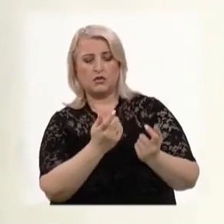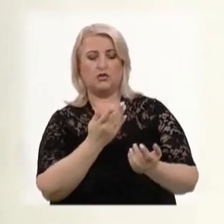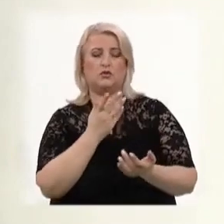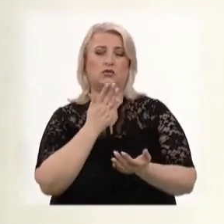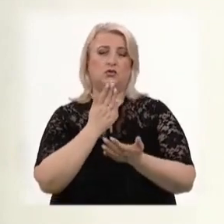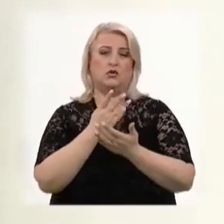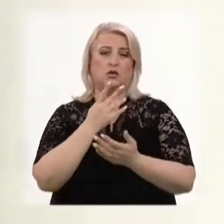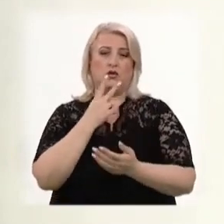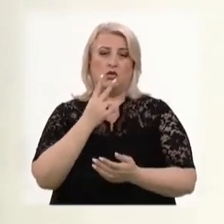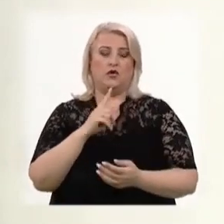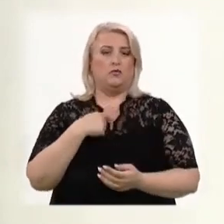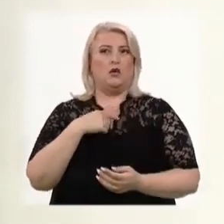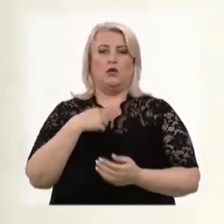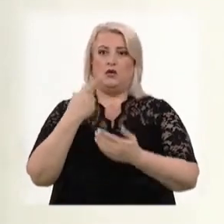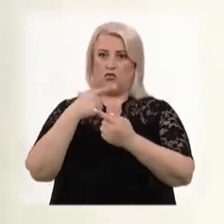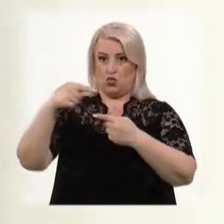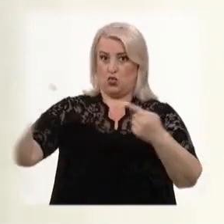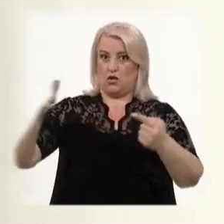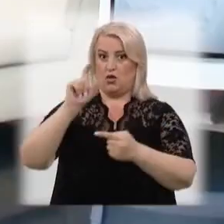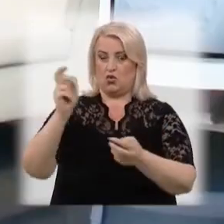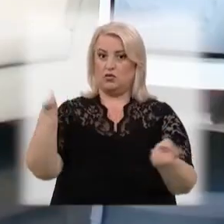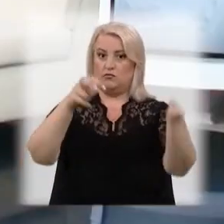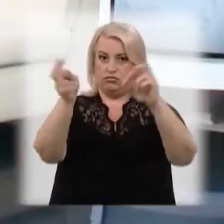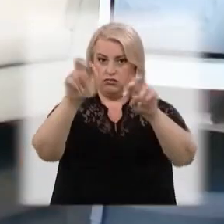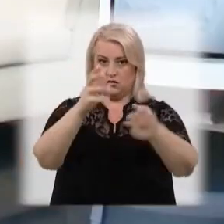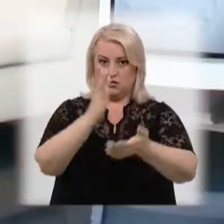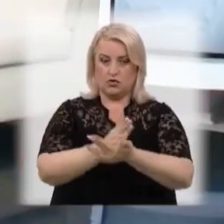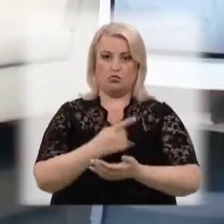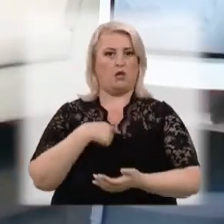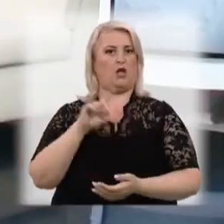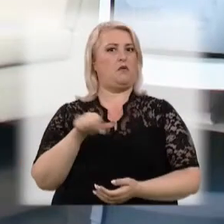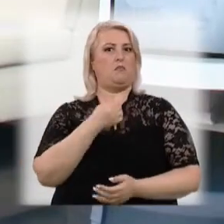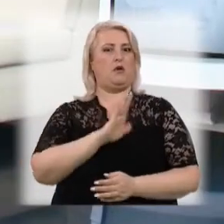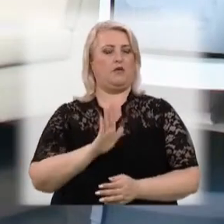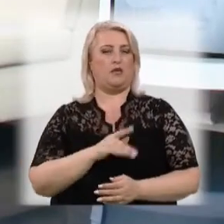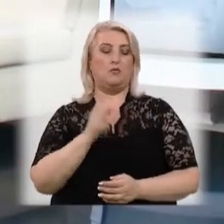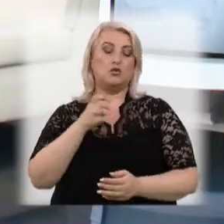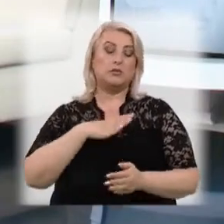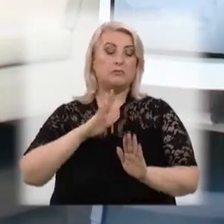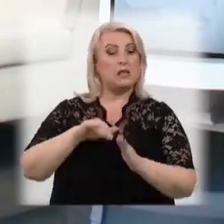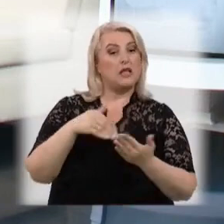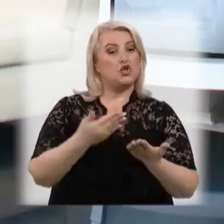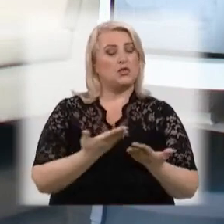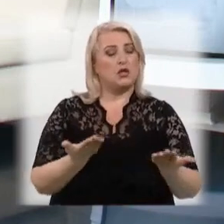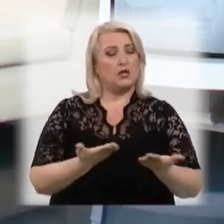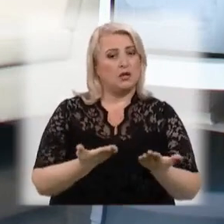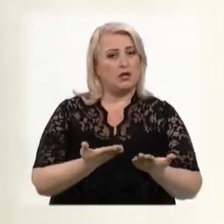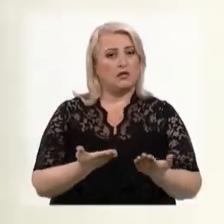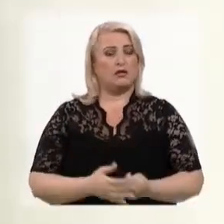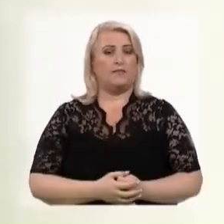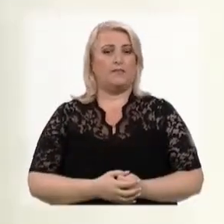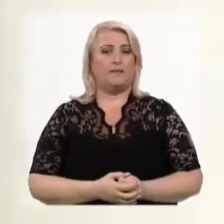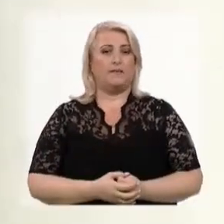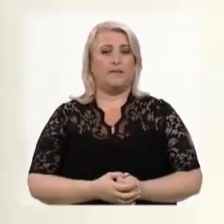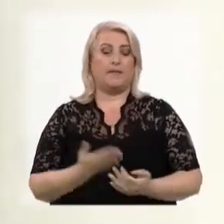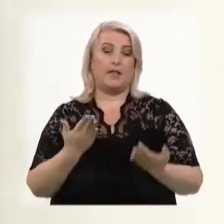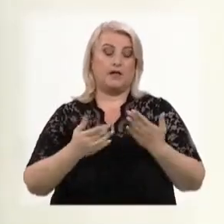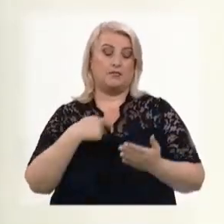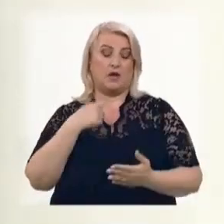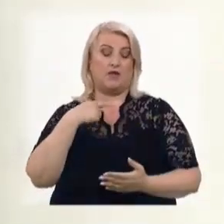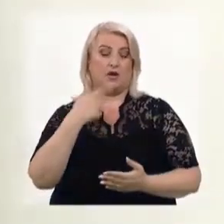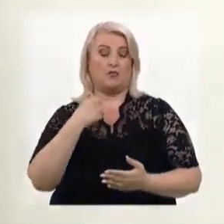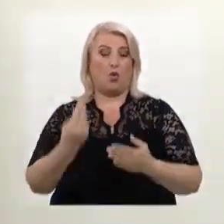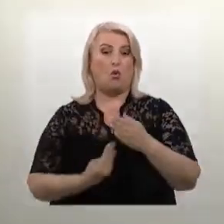slobozeanu și o primul Care e bine la adică taxe Mondiale văd pot eu vreau furt din magazin cu alte cuvinte dacă noi vorbim de